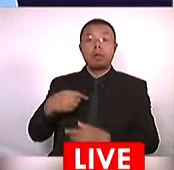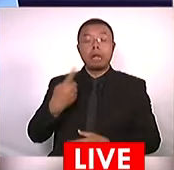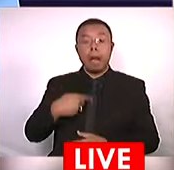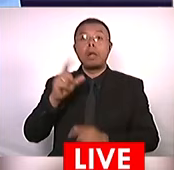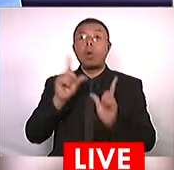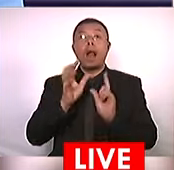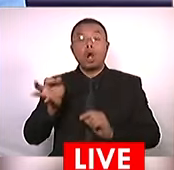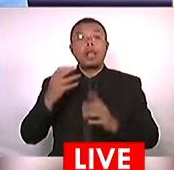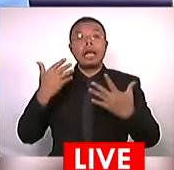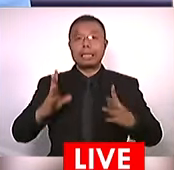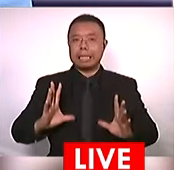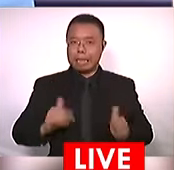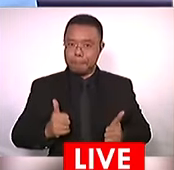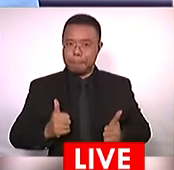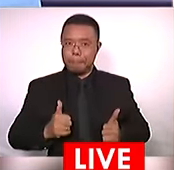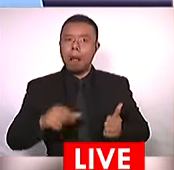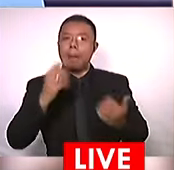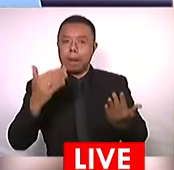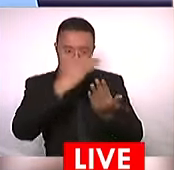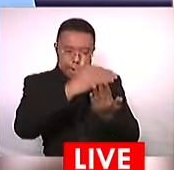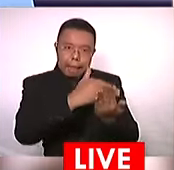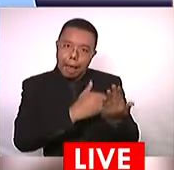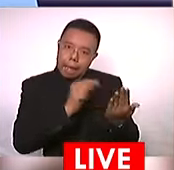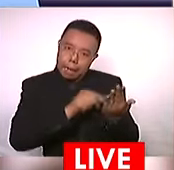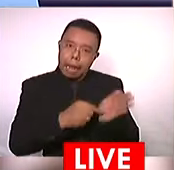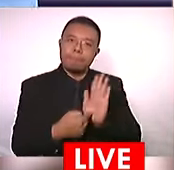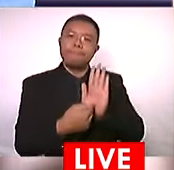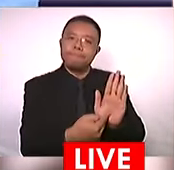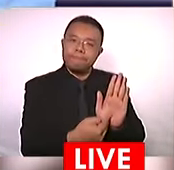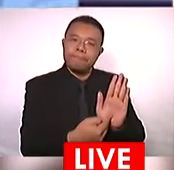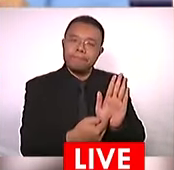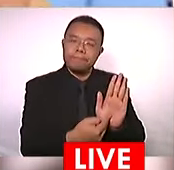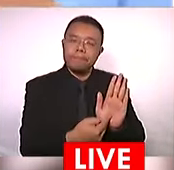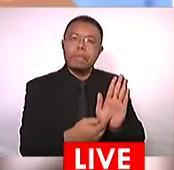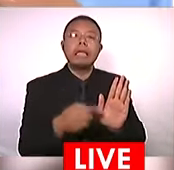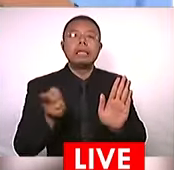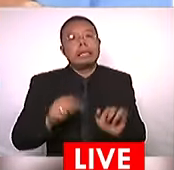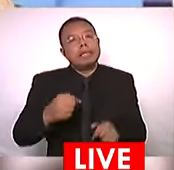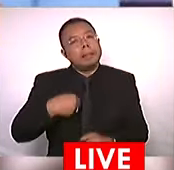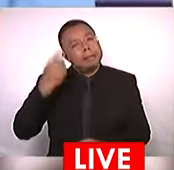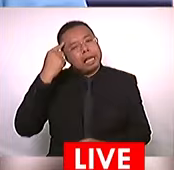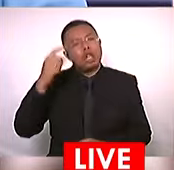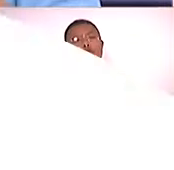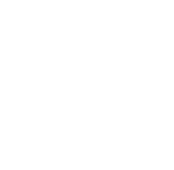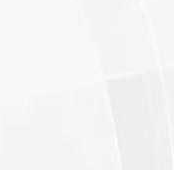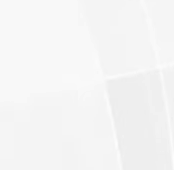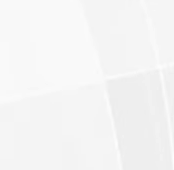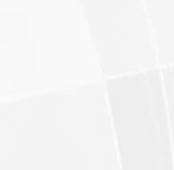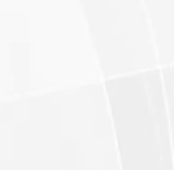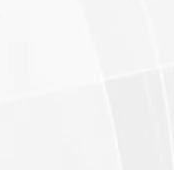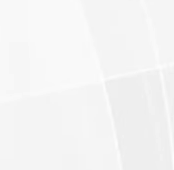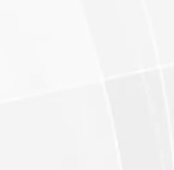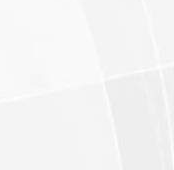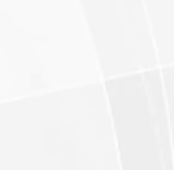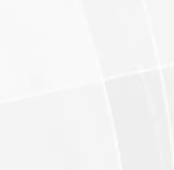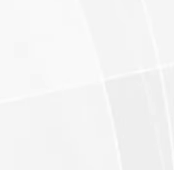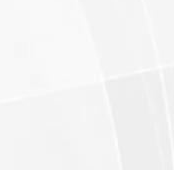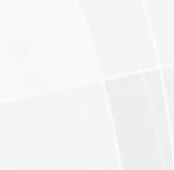Kami para Walikota menyiapkan readiness kriteria itu jadi ya Saya kira ini cukup ver